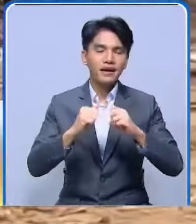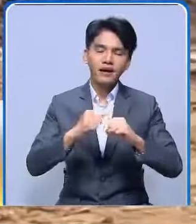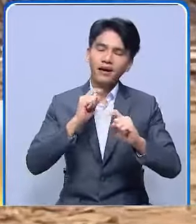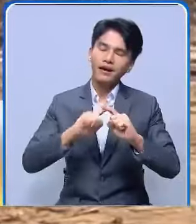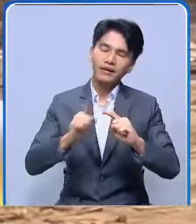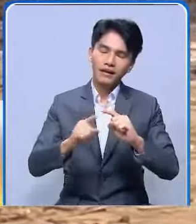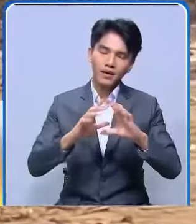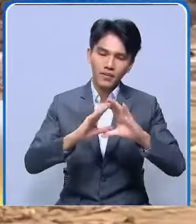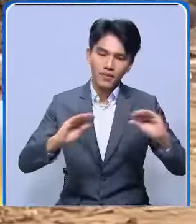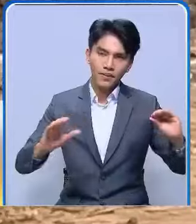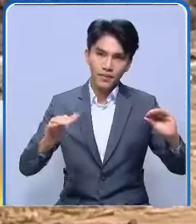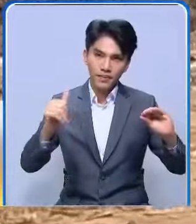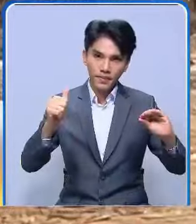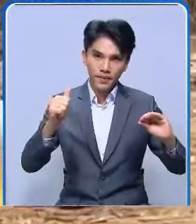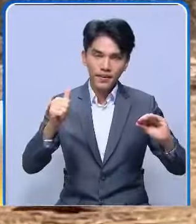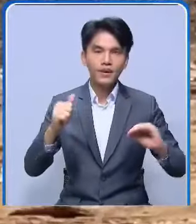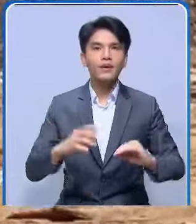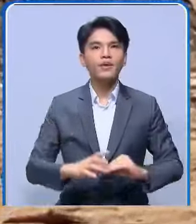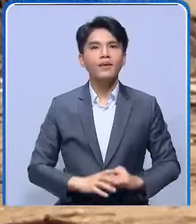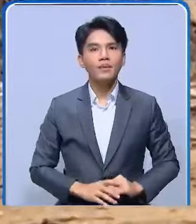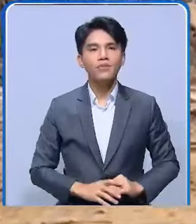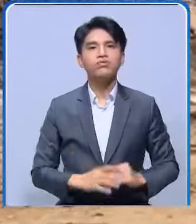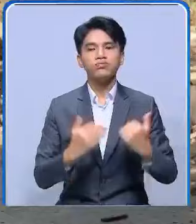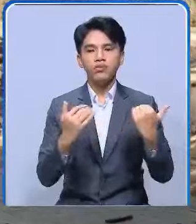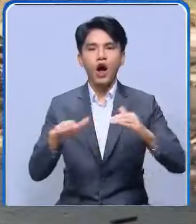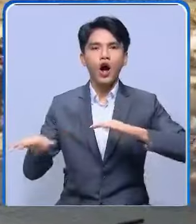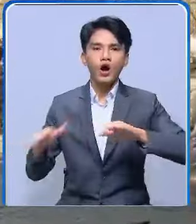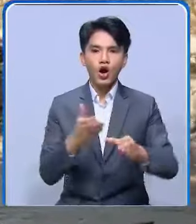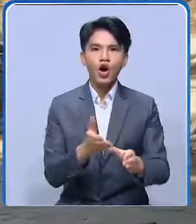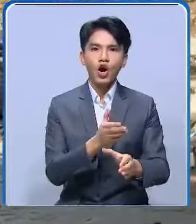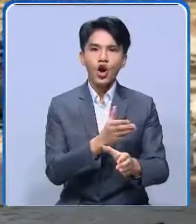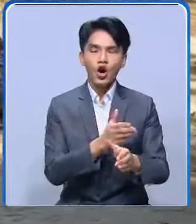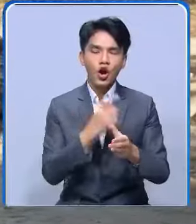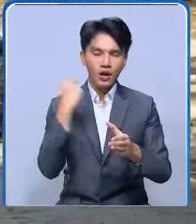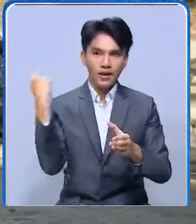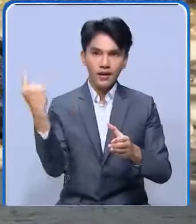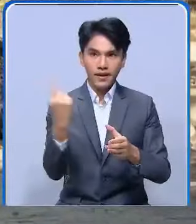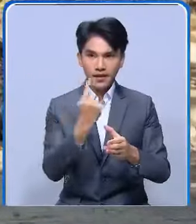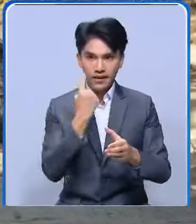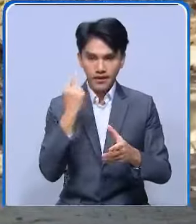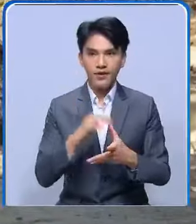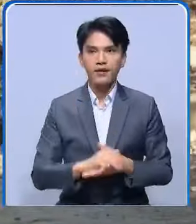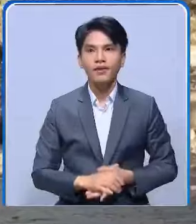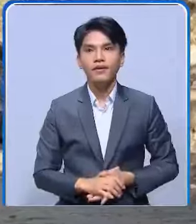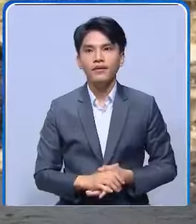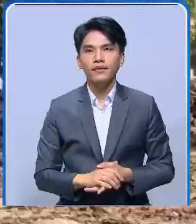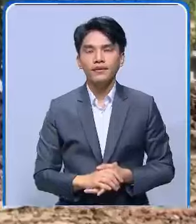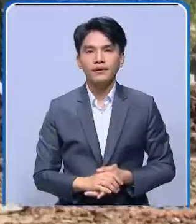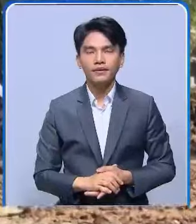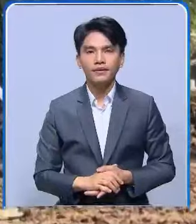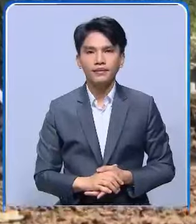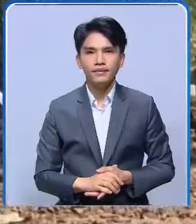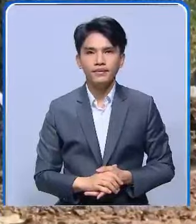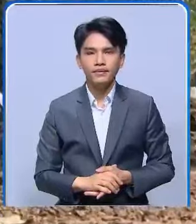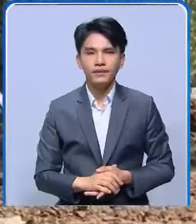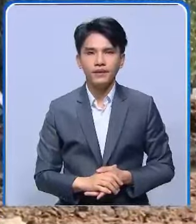ะคลี่คลายได้อีกไม่กี่วันข้างหน้านี้เพื่อเตรียมความพร้อมก่อนจะถึงฤดูกาลท่องเที่ยวที่จะมาถึงนี้นะครับ ใช่ค่ะส่วน